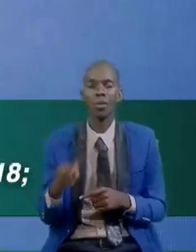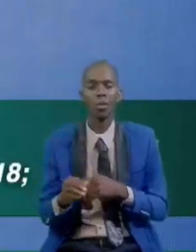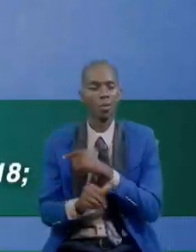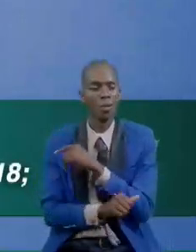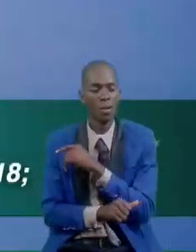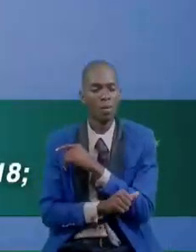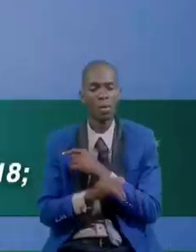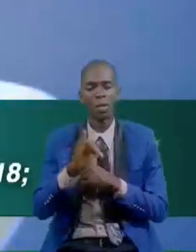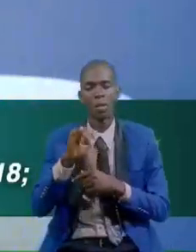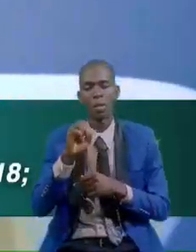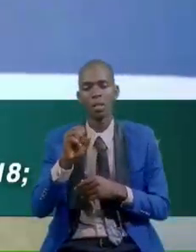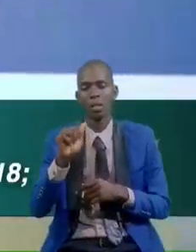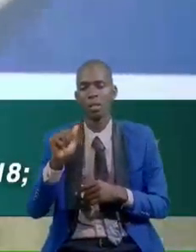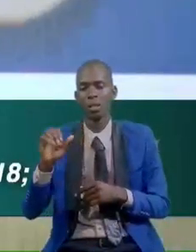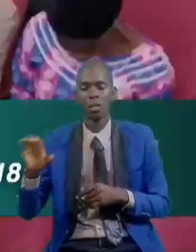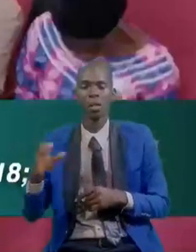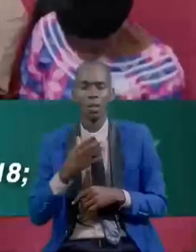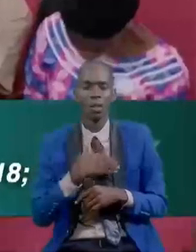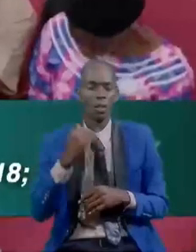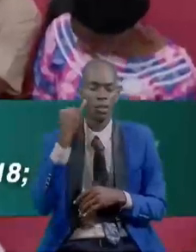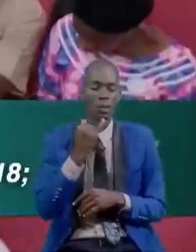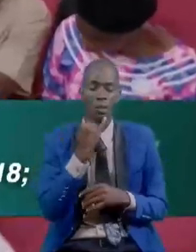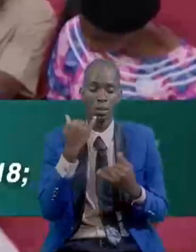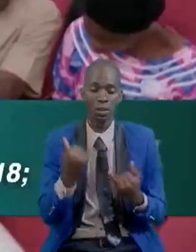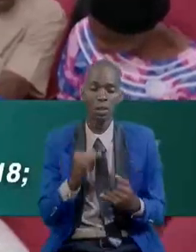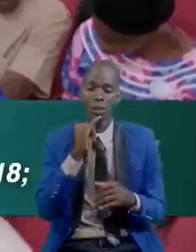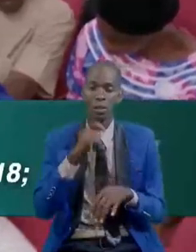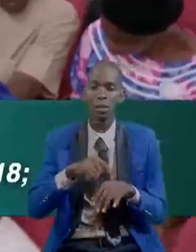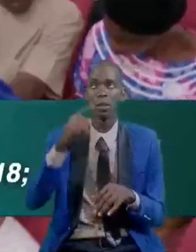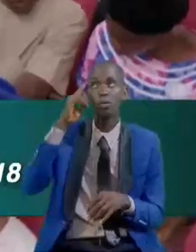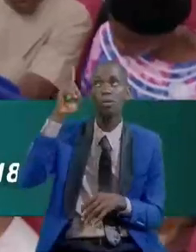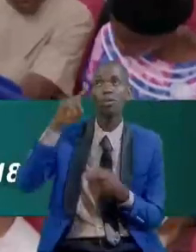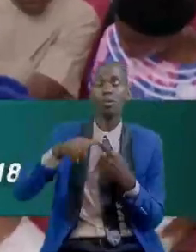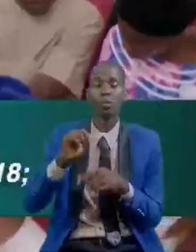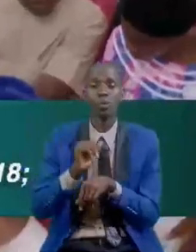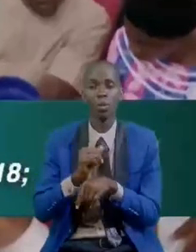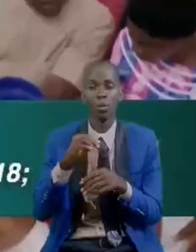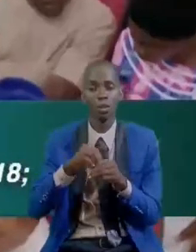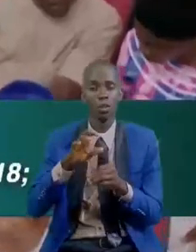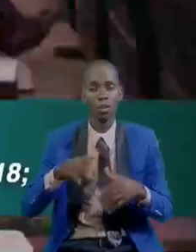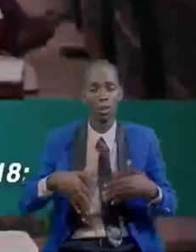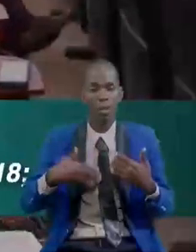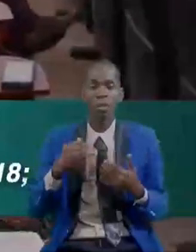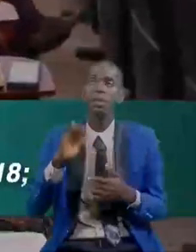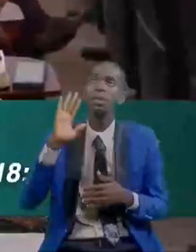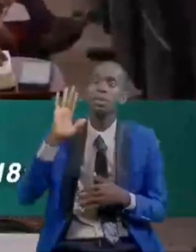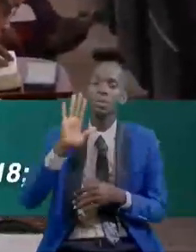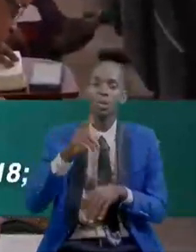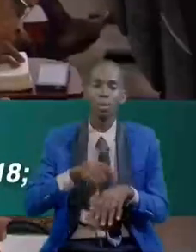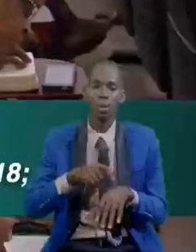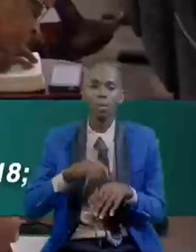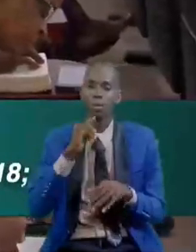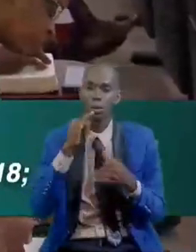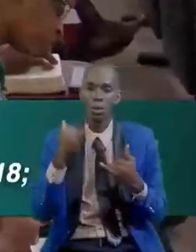Jacob, d'Israël. Il est temps maintenant que Dieu agisse dans ta vie. Le moment est venu pour que Dieu